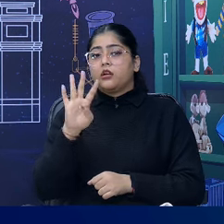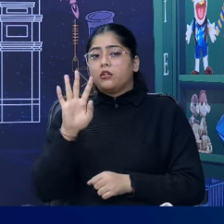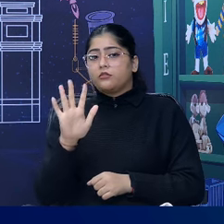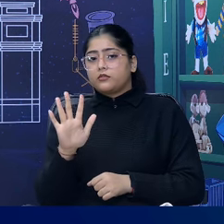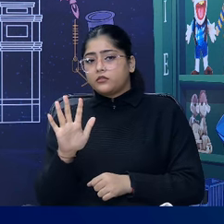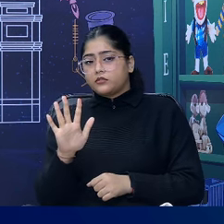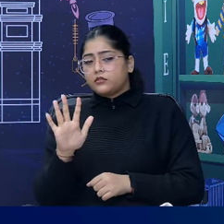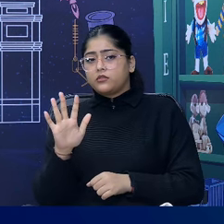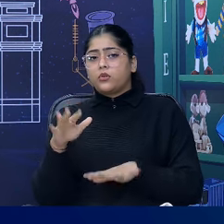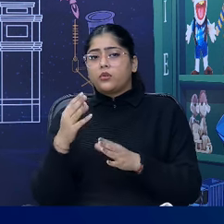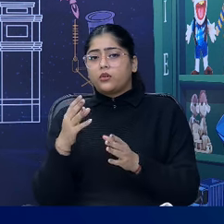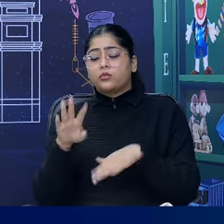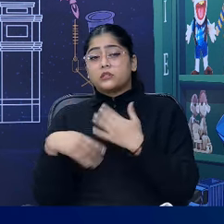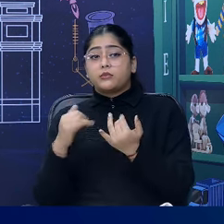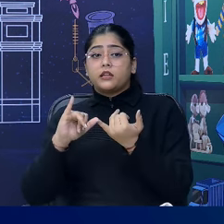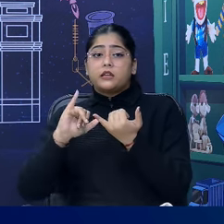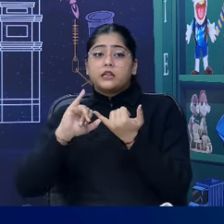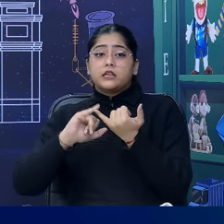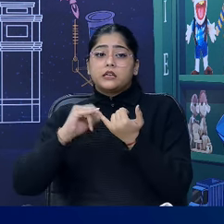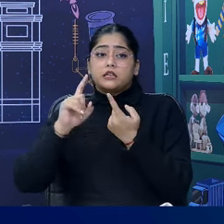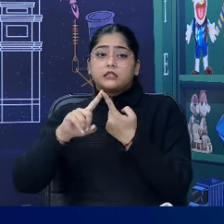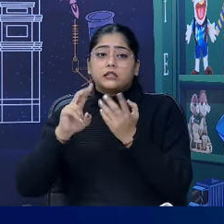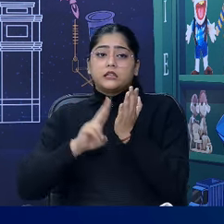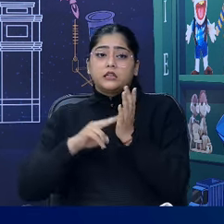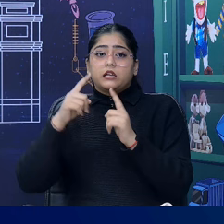और सेट को हमने एन से लिखा है.